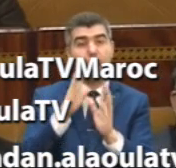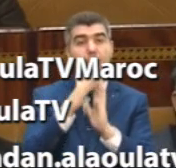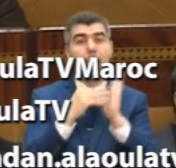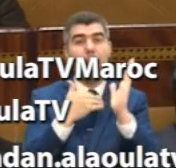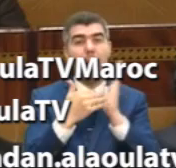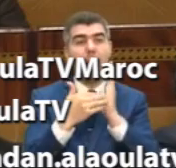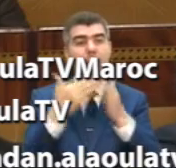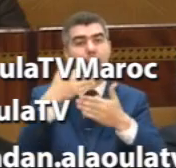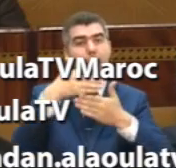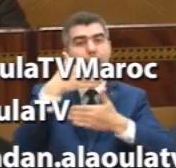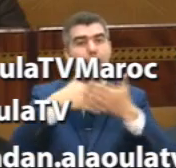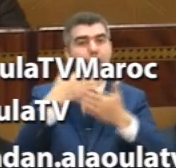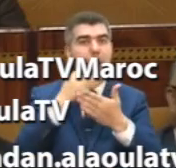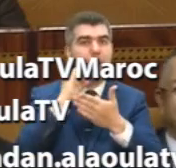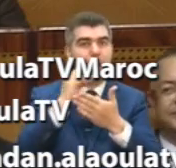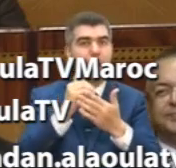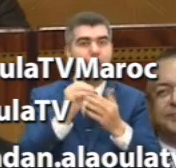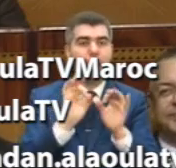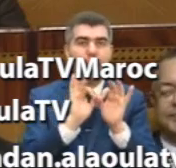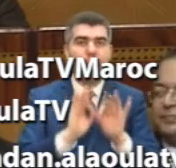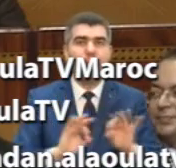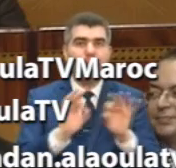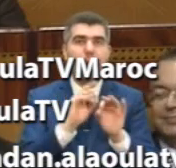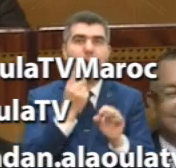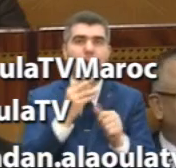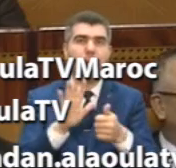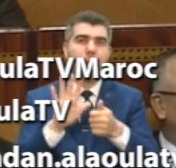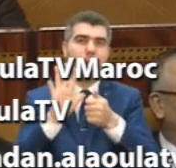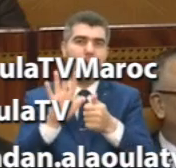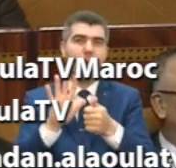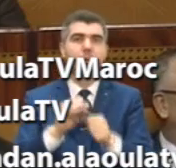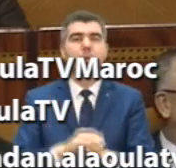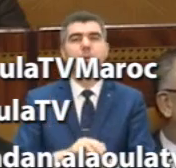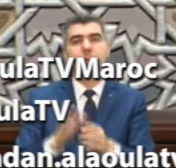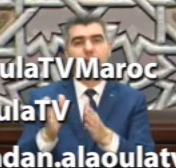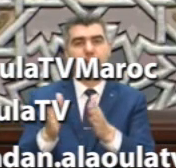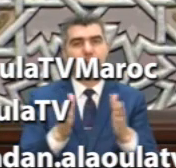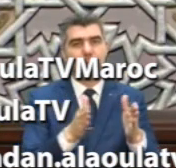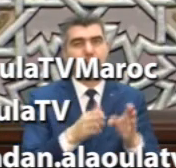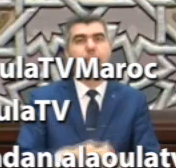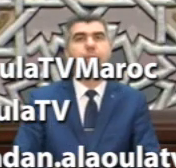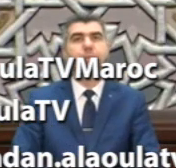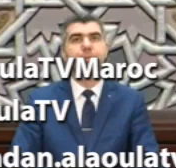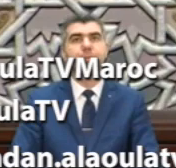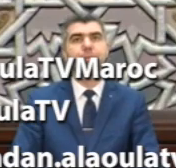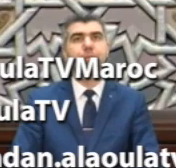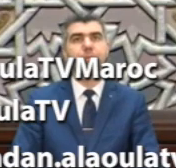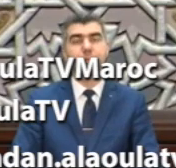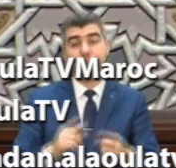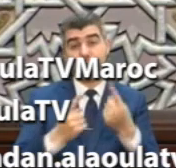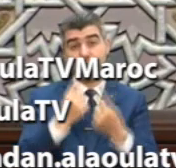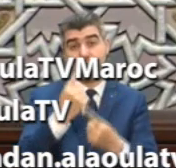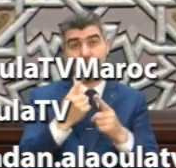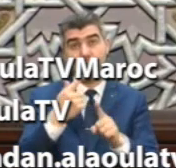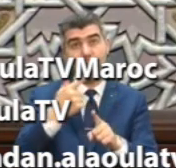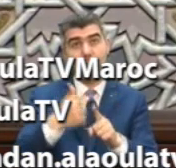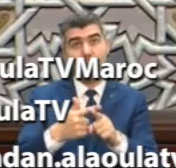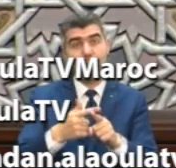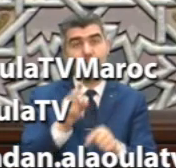سنة 2016 ولحد الآن لم ترى النور. وشكرا السيد الوزير. شكرا. هل من تعقيب إضافي آخر؟